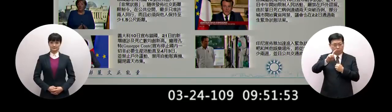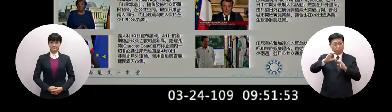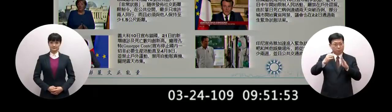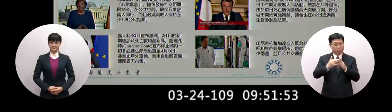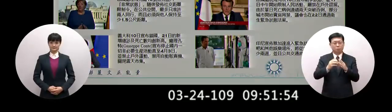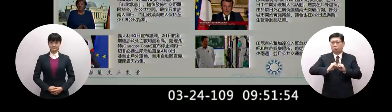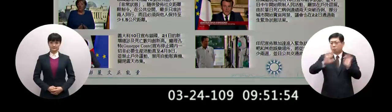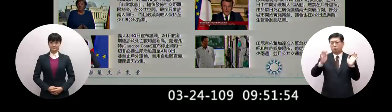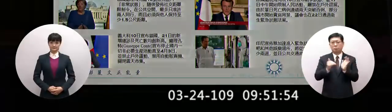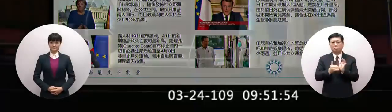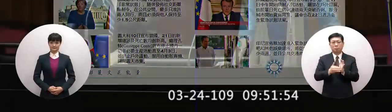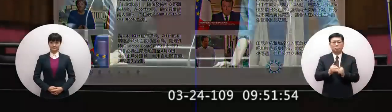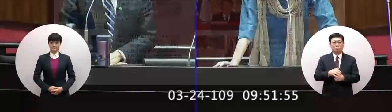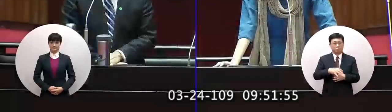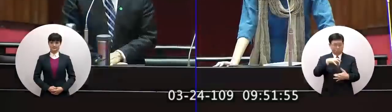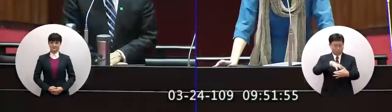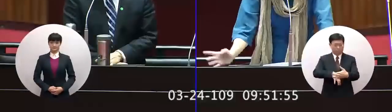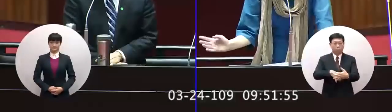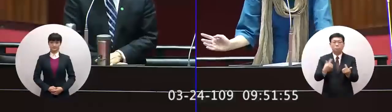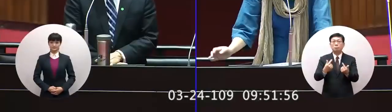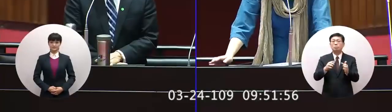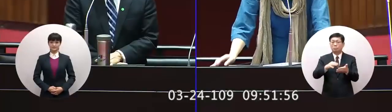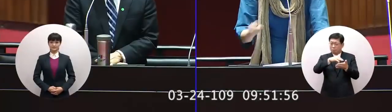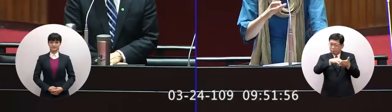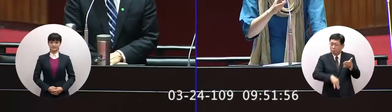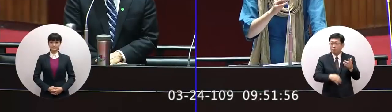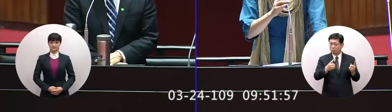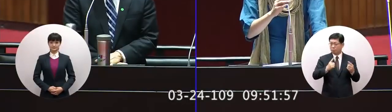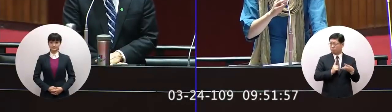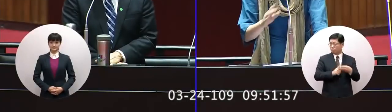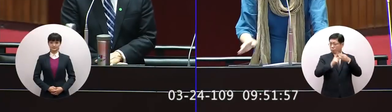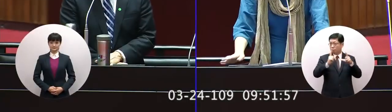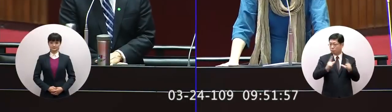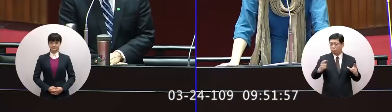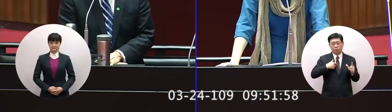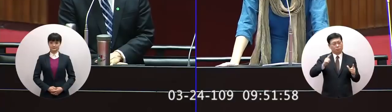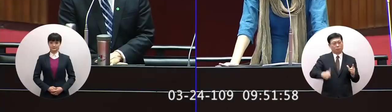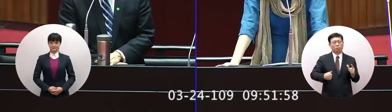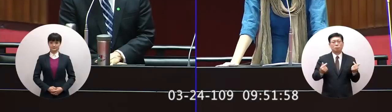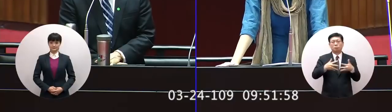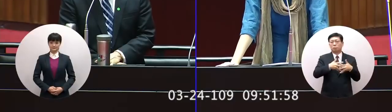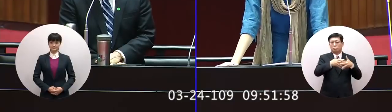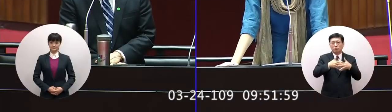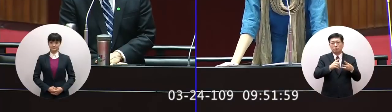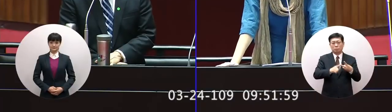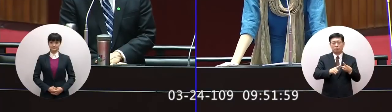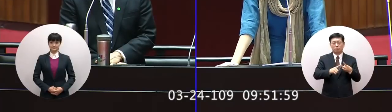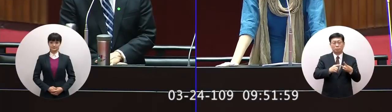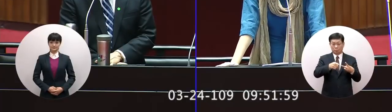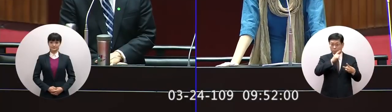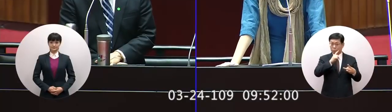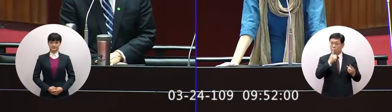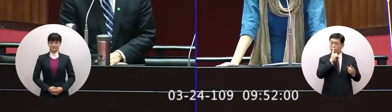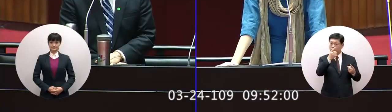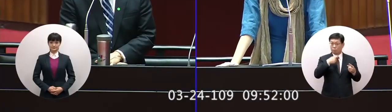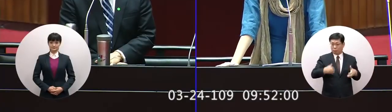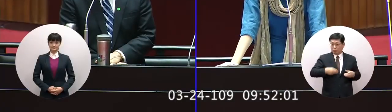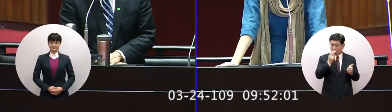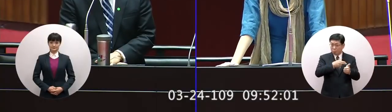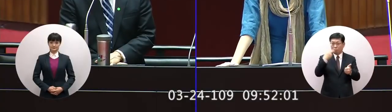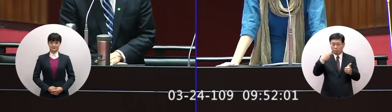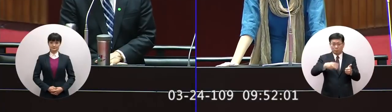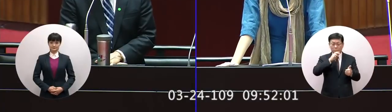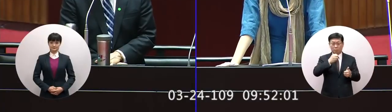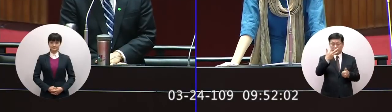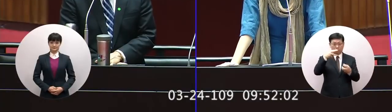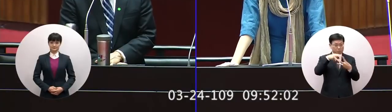经发布紧急命令了。那其中当然我们今天列了一些比较主要的，大家比较熟悉的，像美国。那美国不只是紧急命令，而且